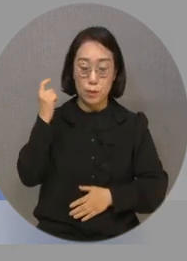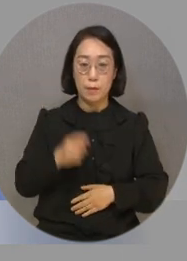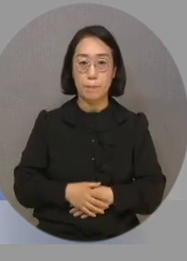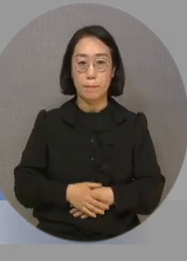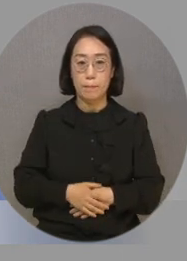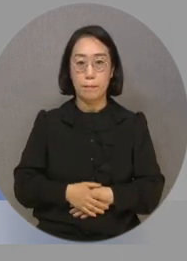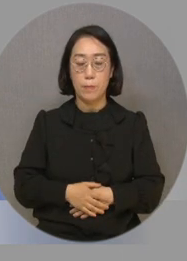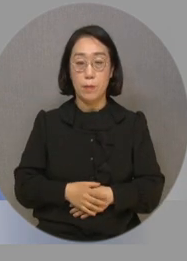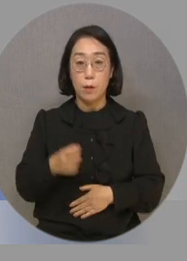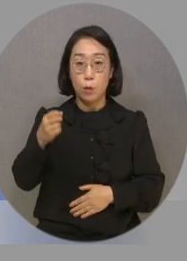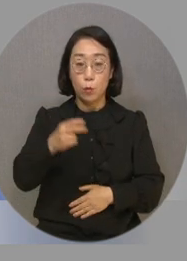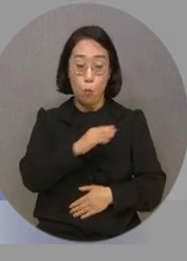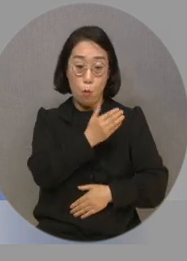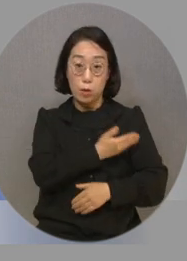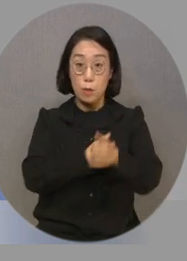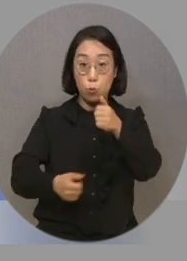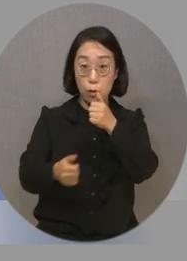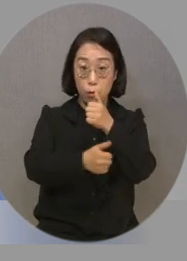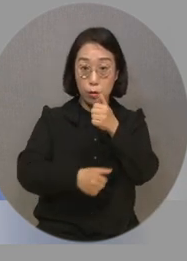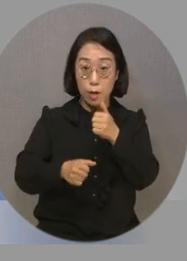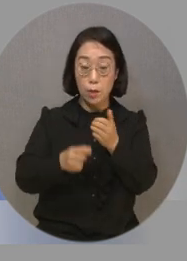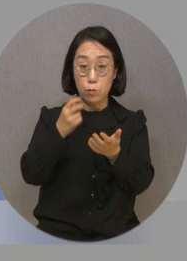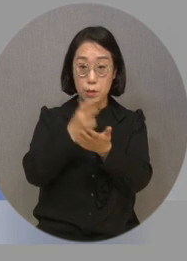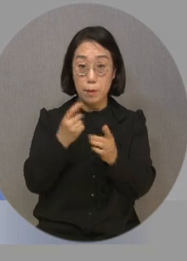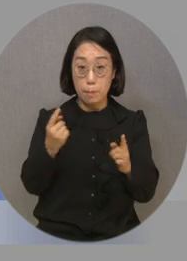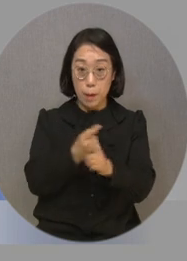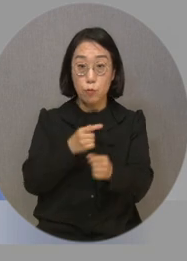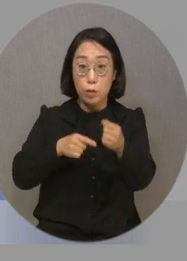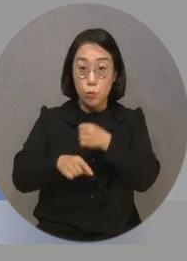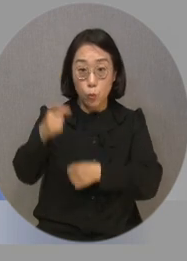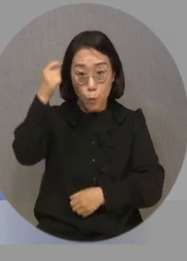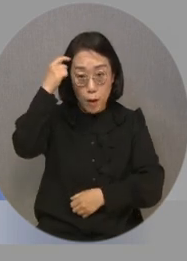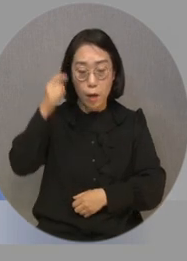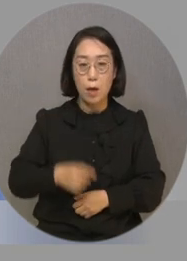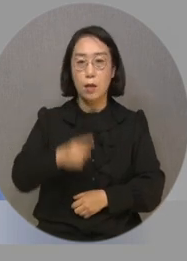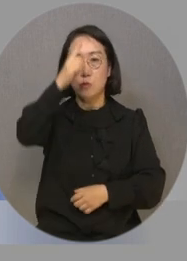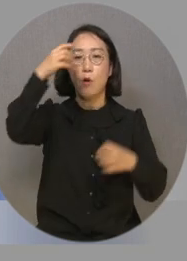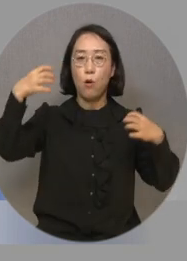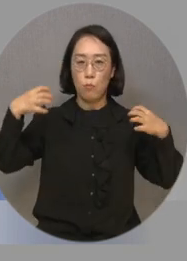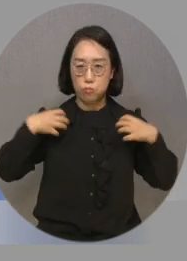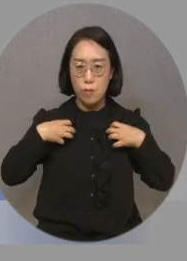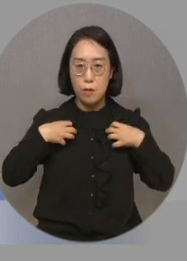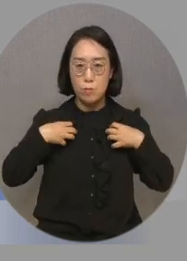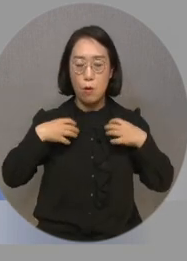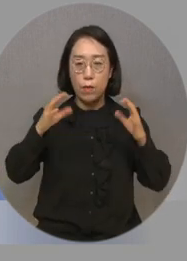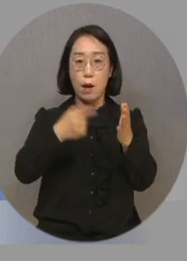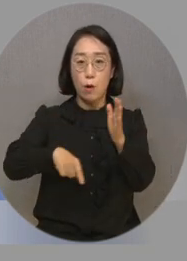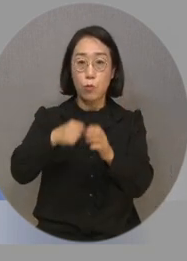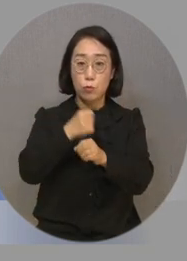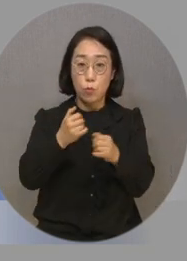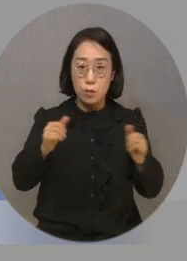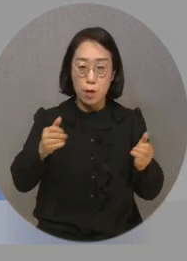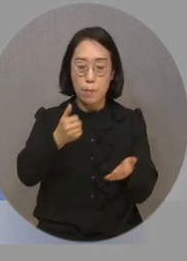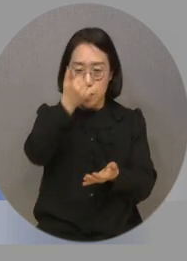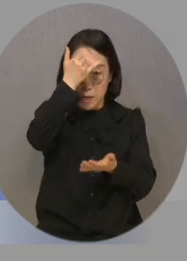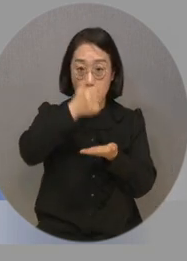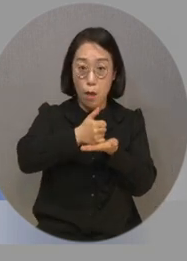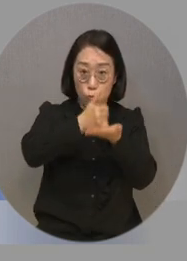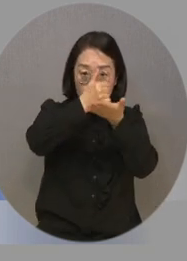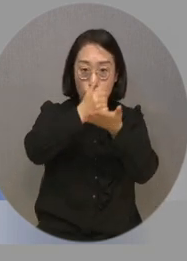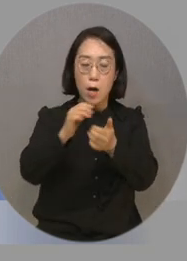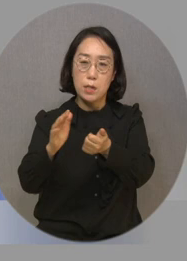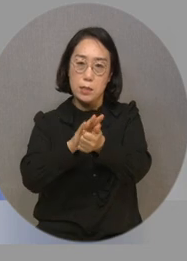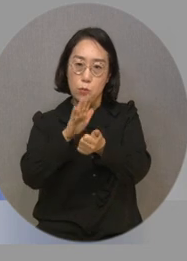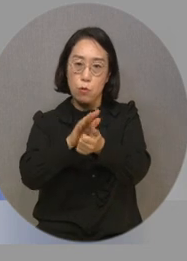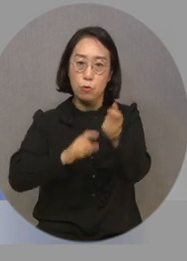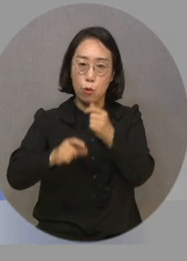한편 권위기는 근본 제독에서는 국가보훈처와 함께이 상위 국가유공자에 대한 예우와 지원을